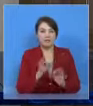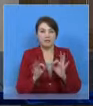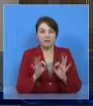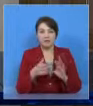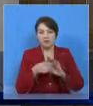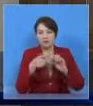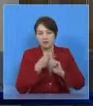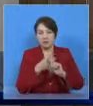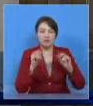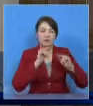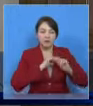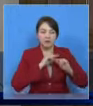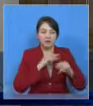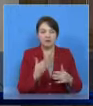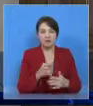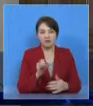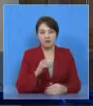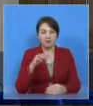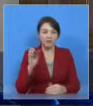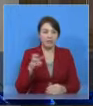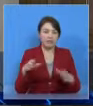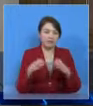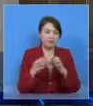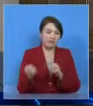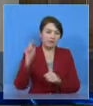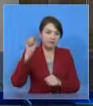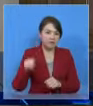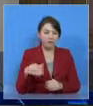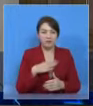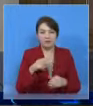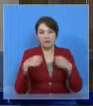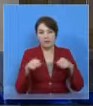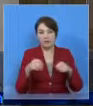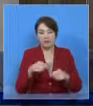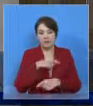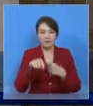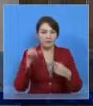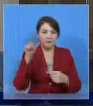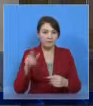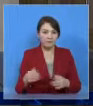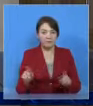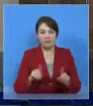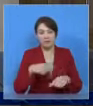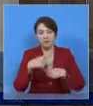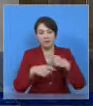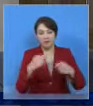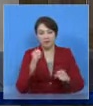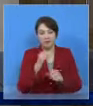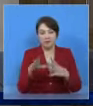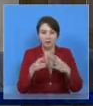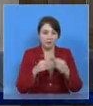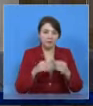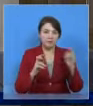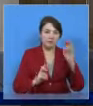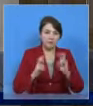тесное сотрудничество представителей итальянской компании приехали предложить свою продукцию местными бизнесменами Чтобы в дальнейшем создать совместное